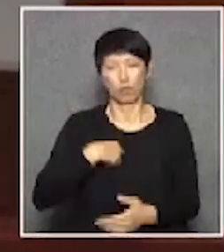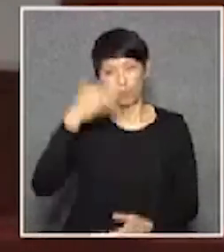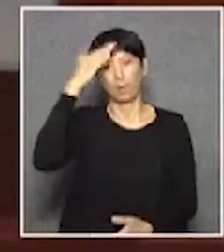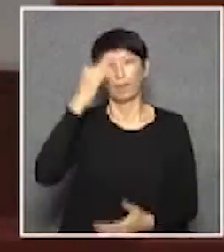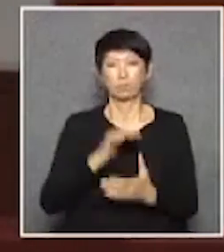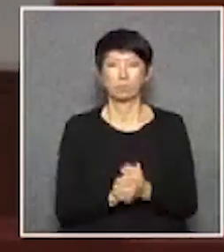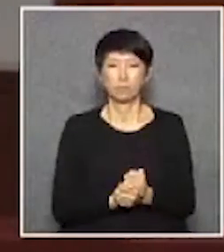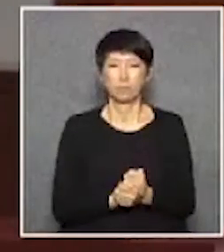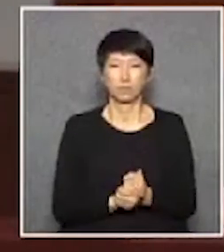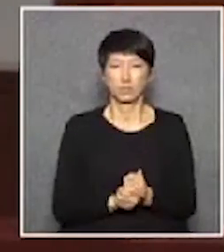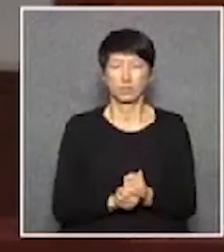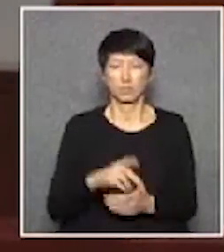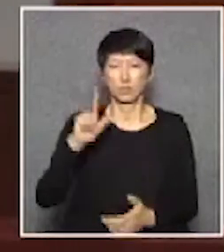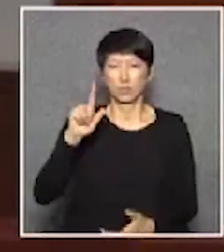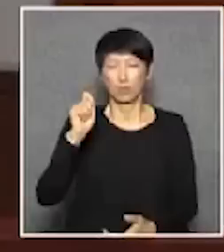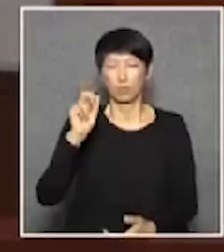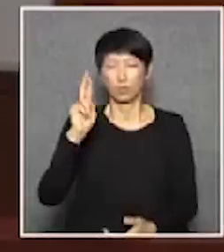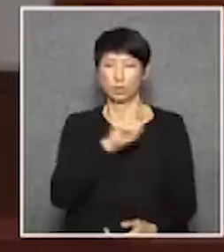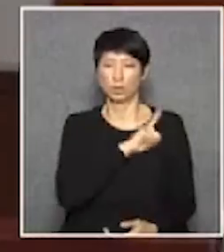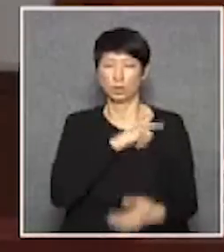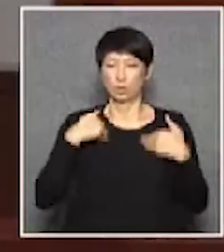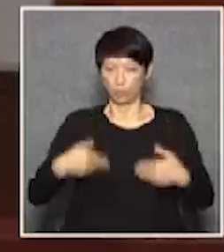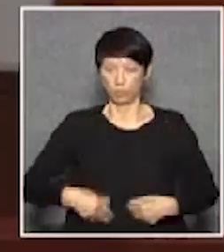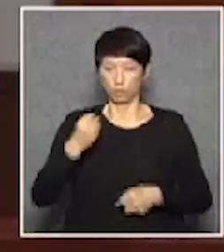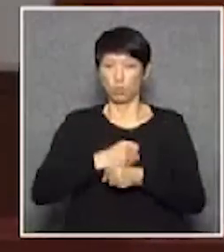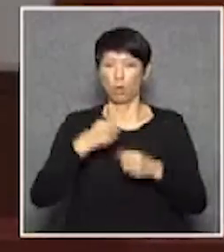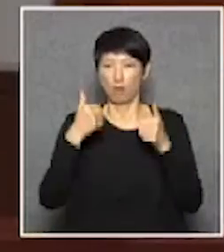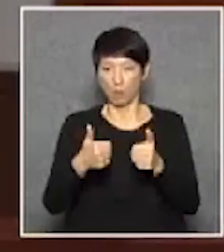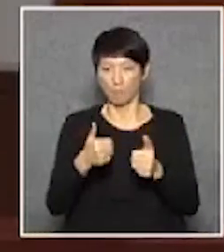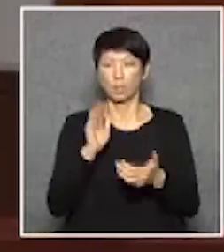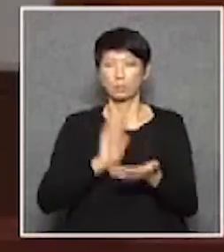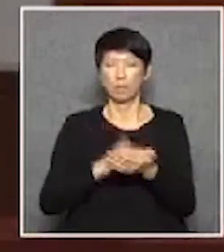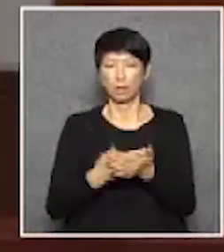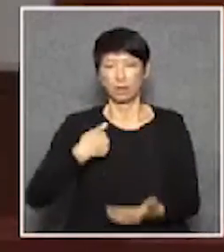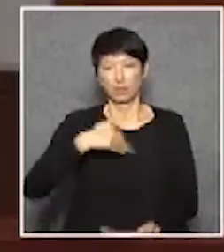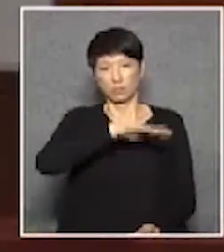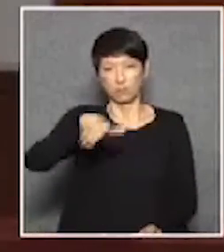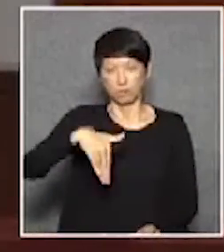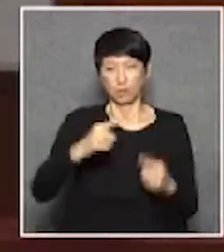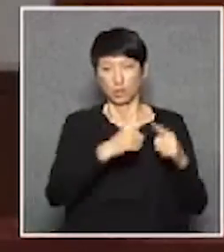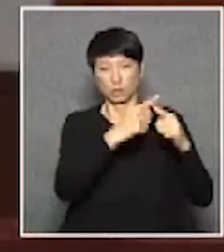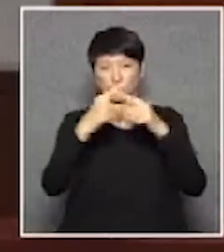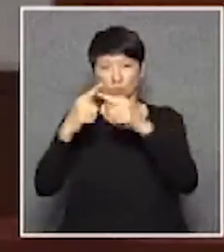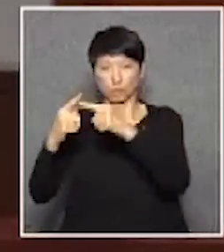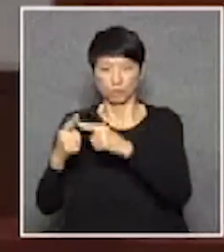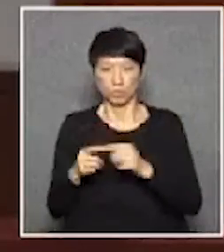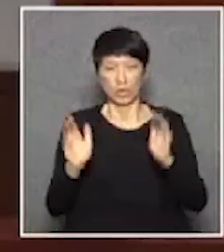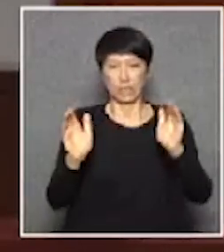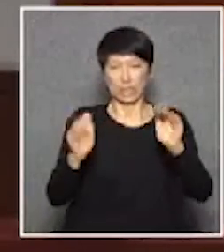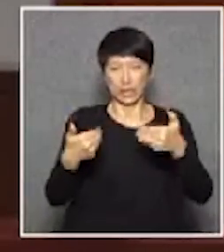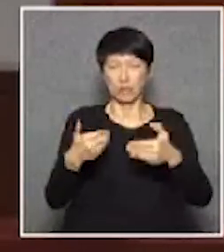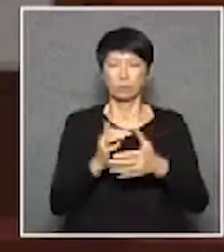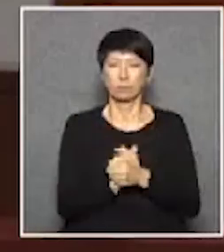咪？發叔係做翻佢自己應該做嘅嘢，但係我哋站在全香港人嘅利益嘅立場上